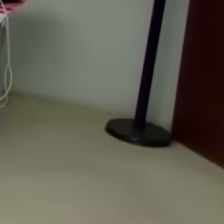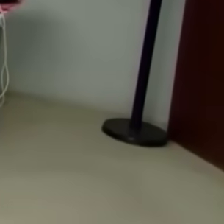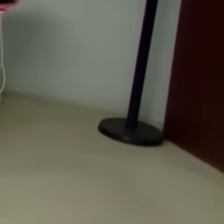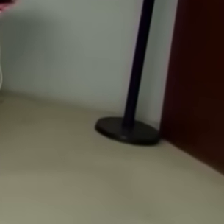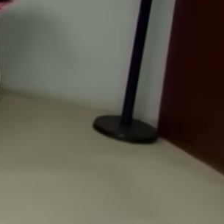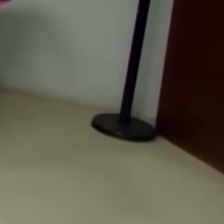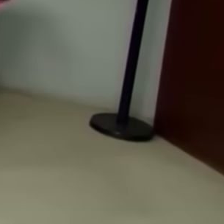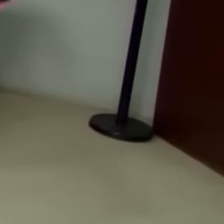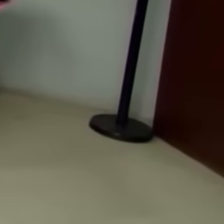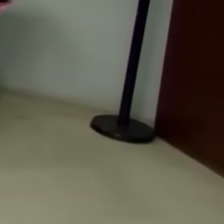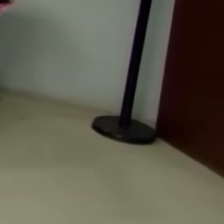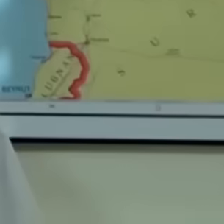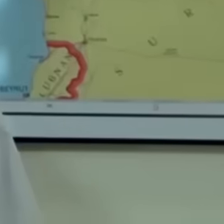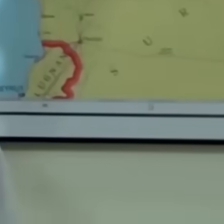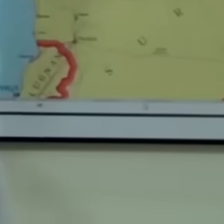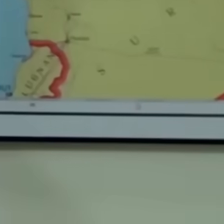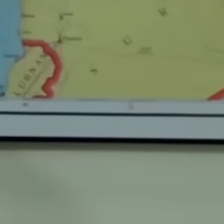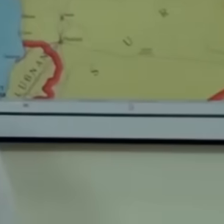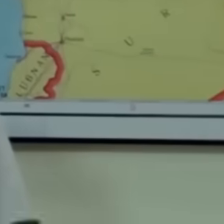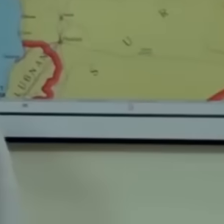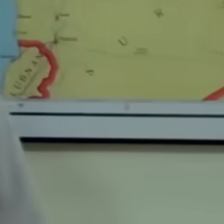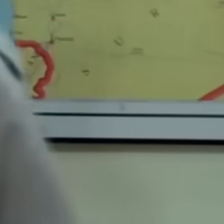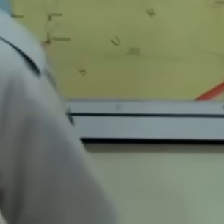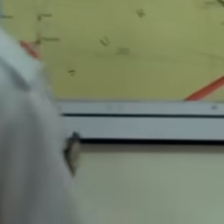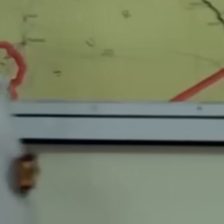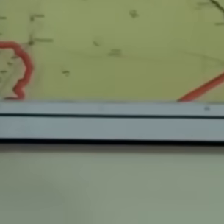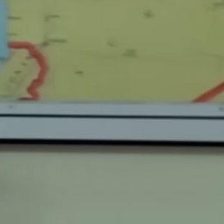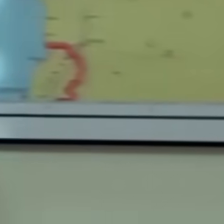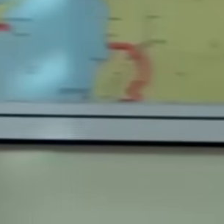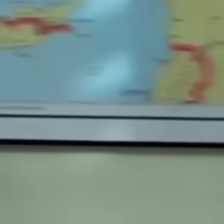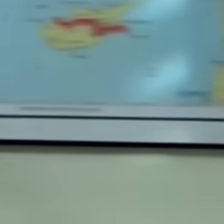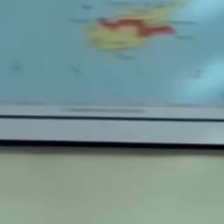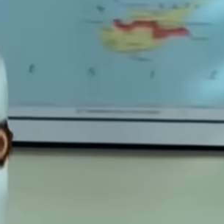Kızılcıklar oldu. Voltayı bıraktı. Masasının başında dikiliyor.